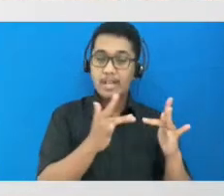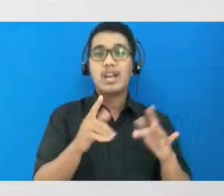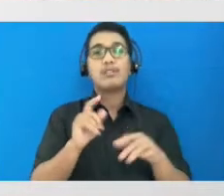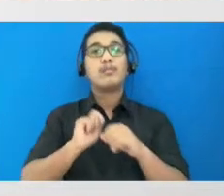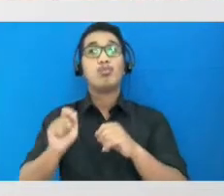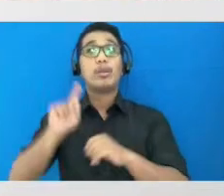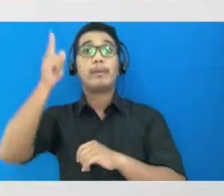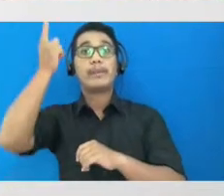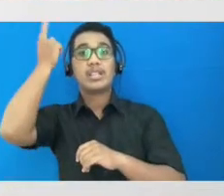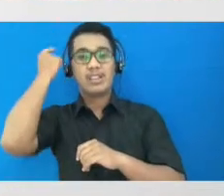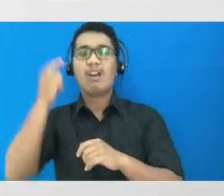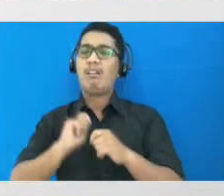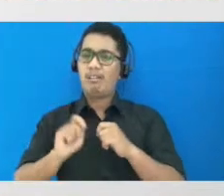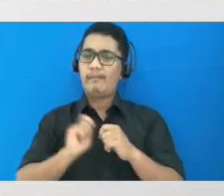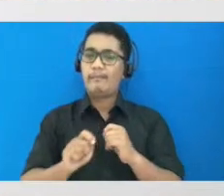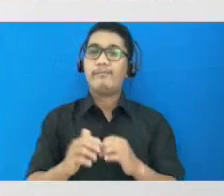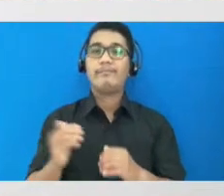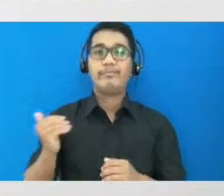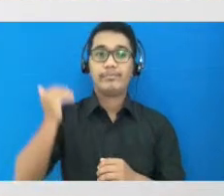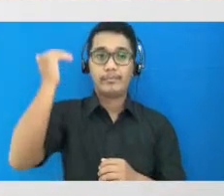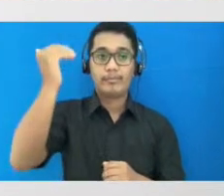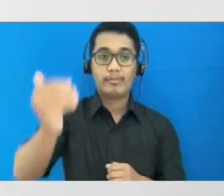pemerintah. Next slide.